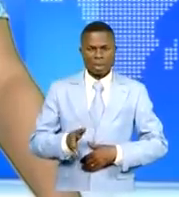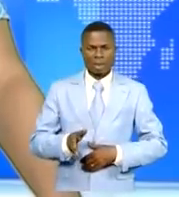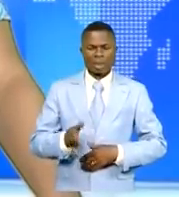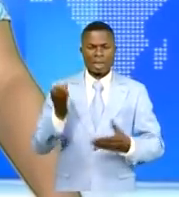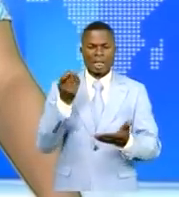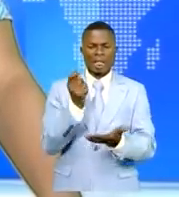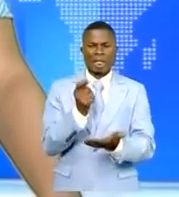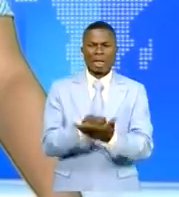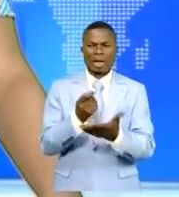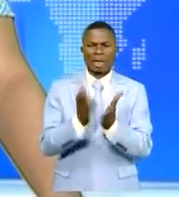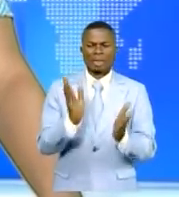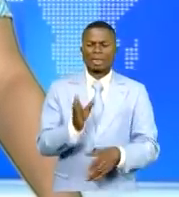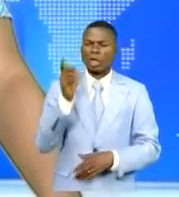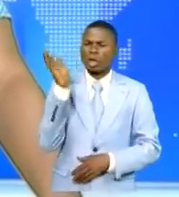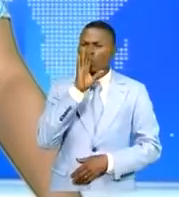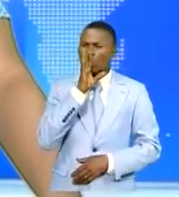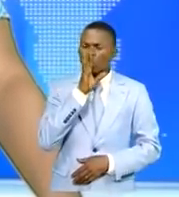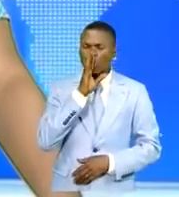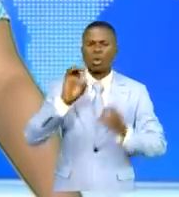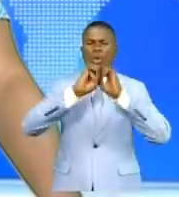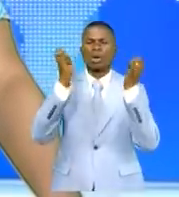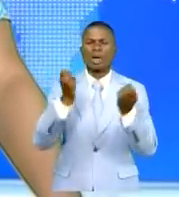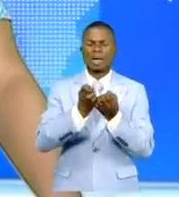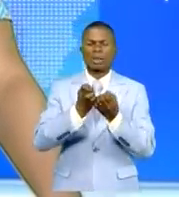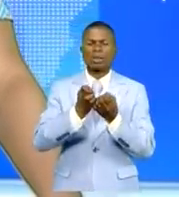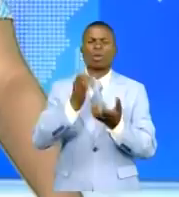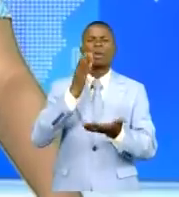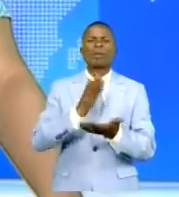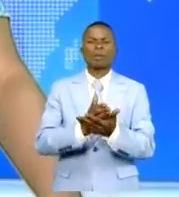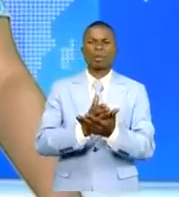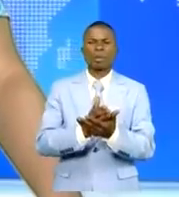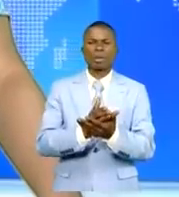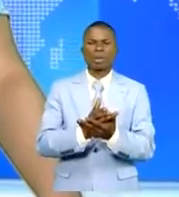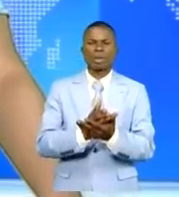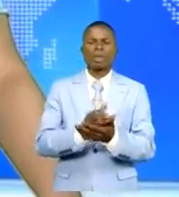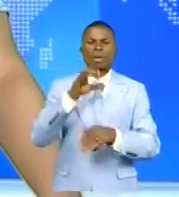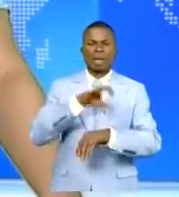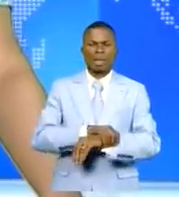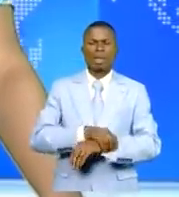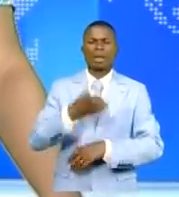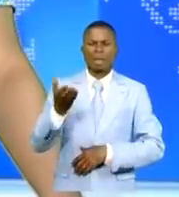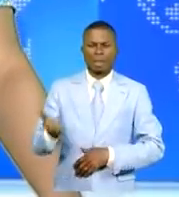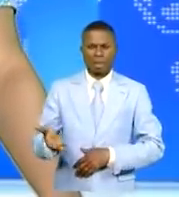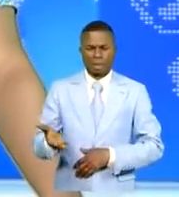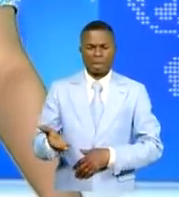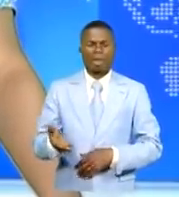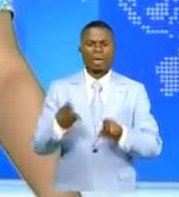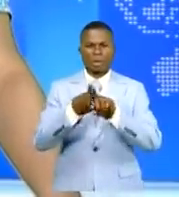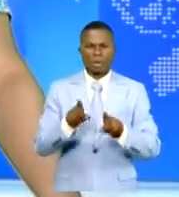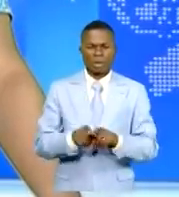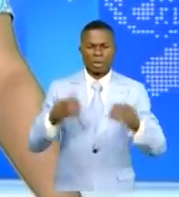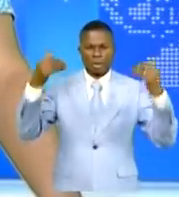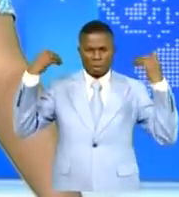attestations d'enregistrement pour les entreprises privées sous-traitantes vient d'être démantelé.